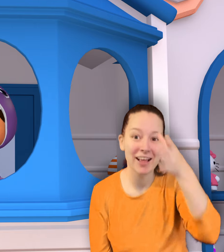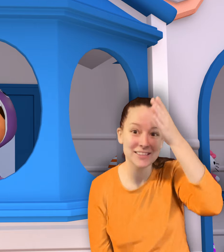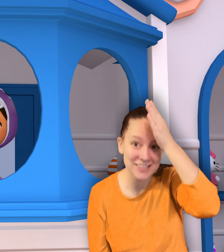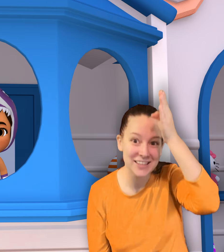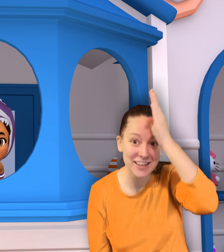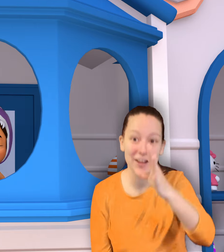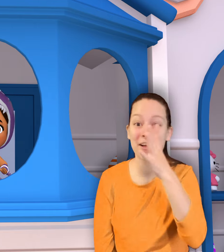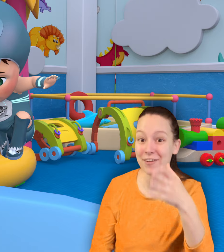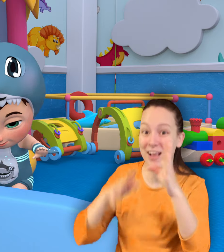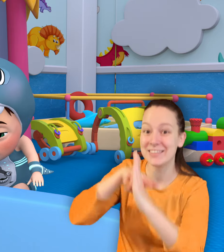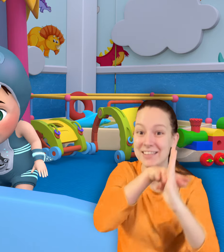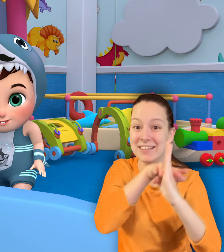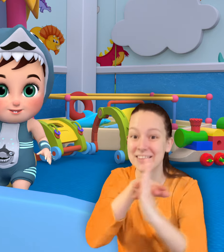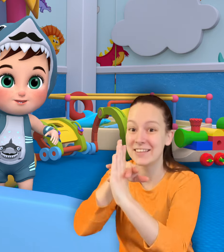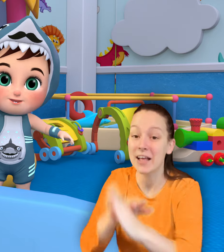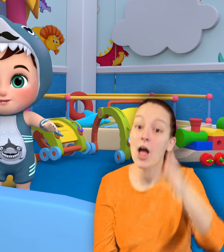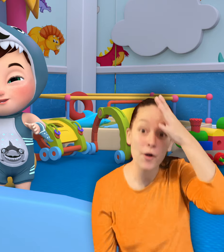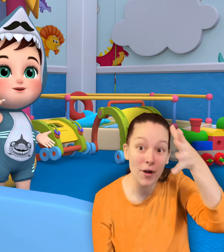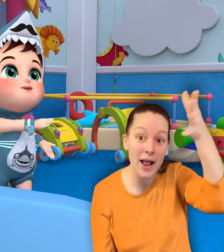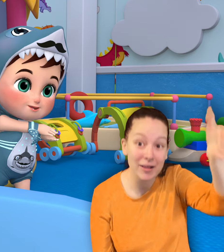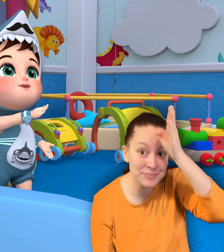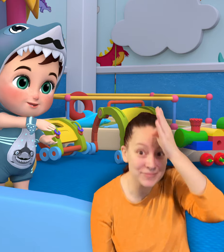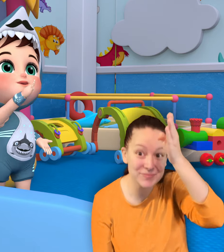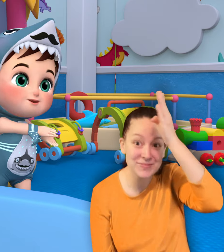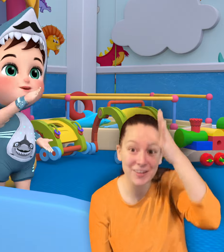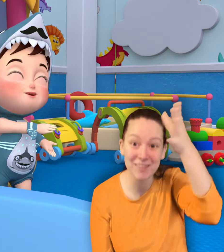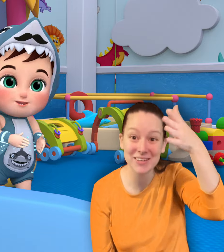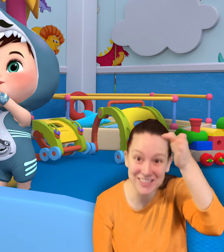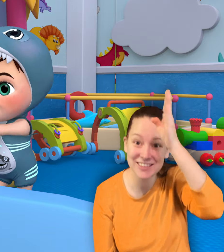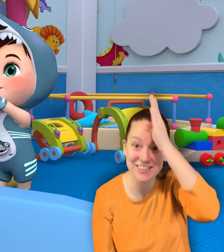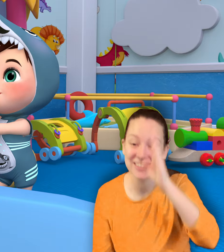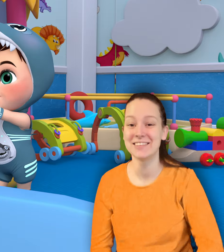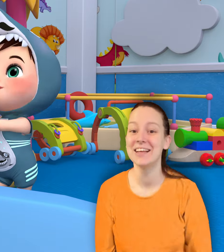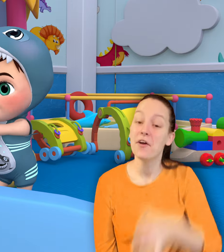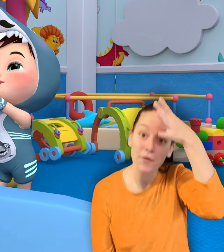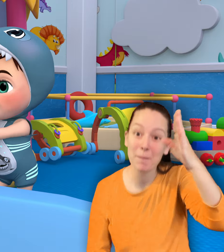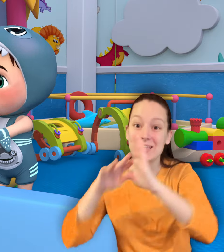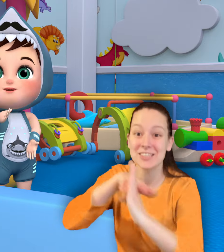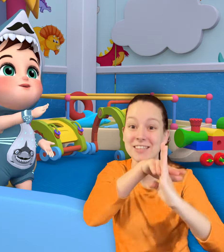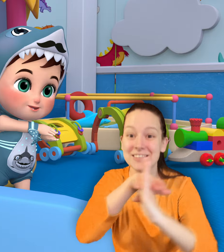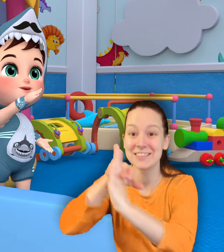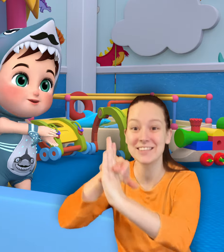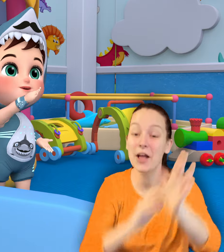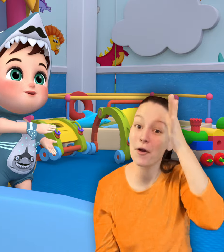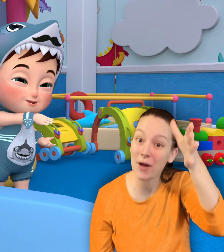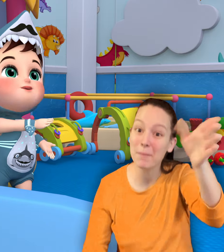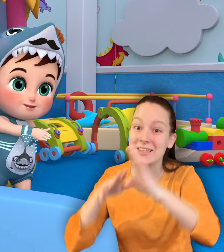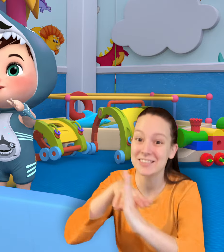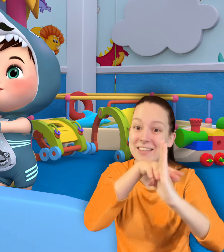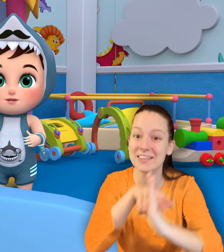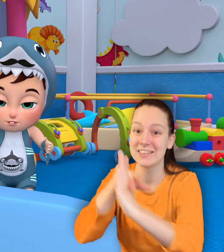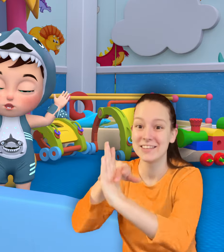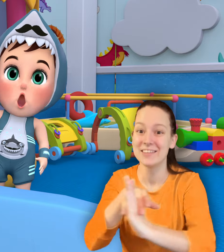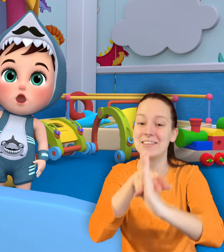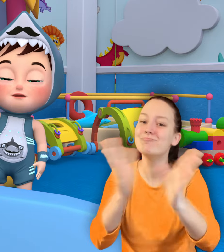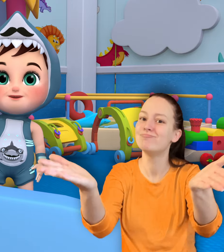ザメおばザメおじザメおじザメおじザメおじ